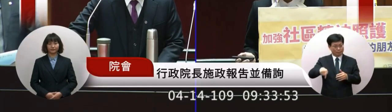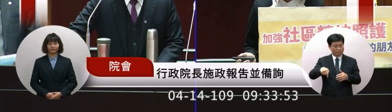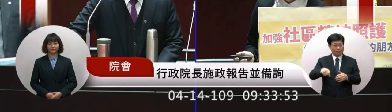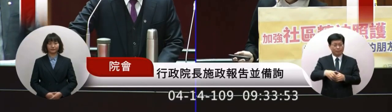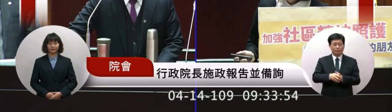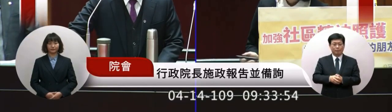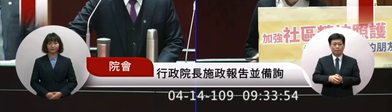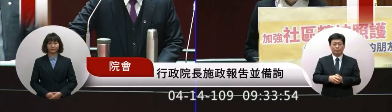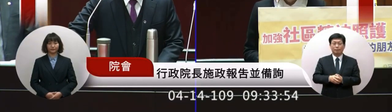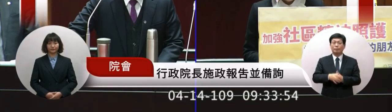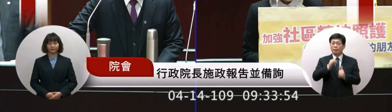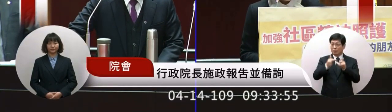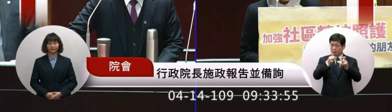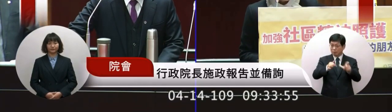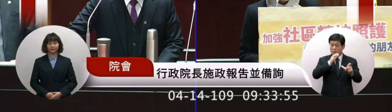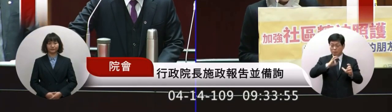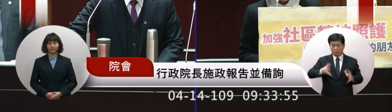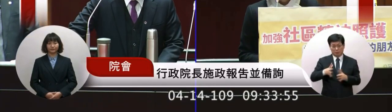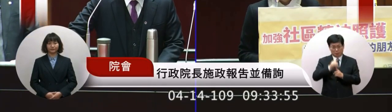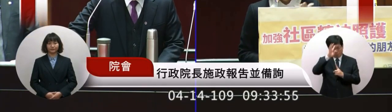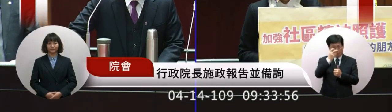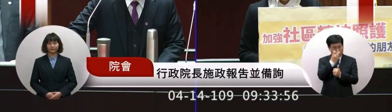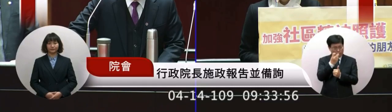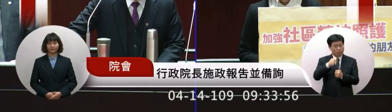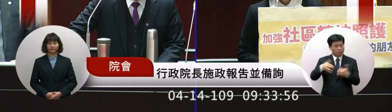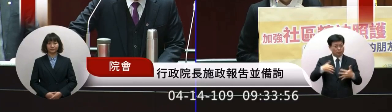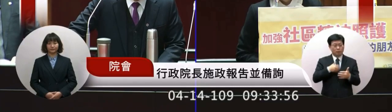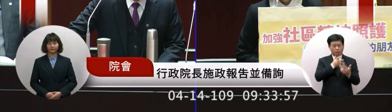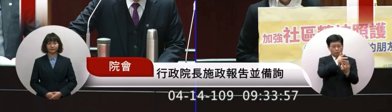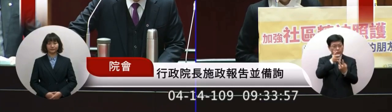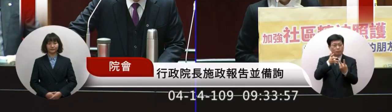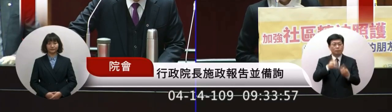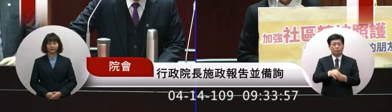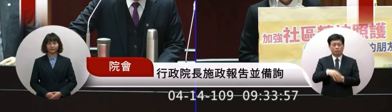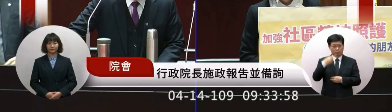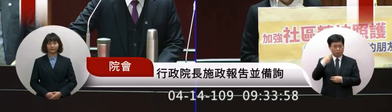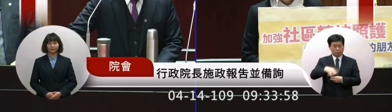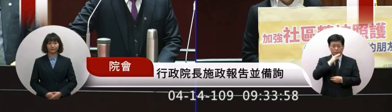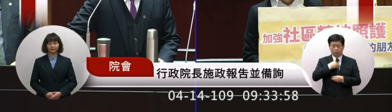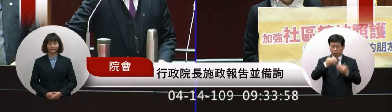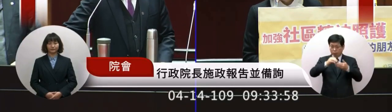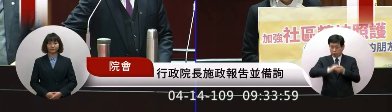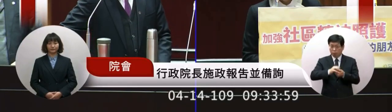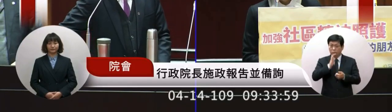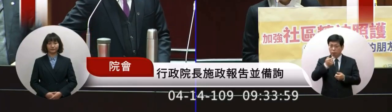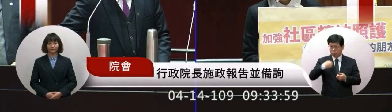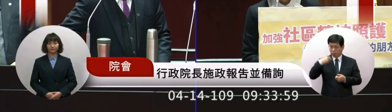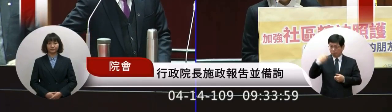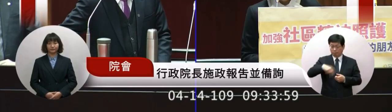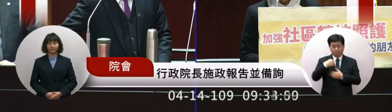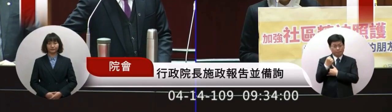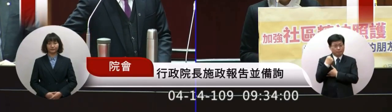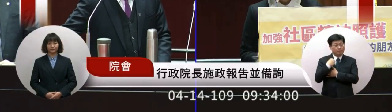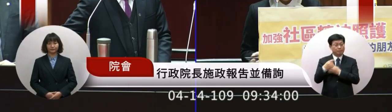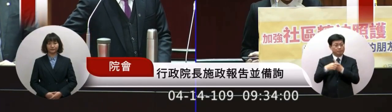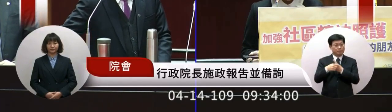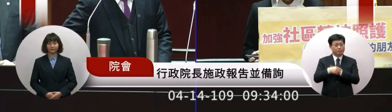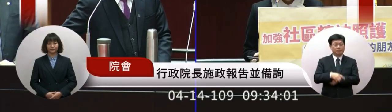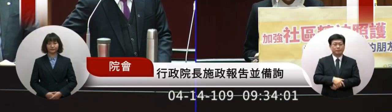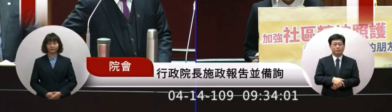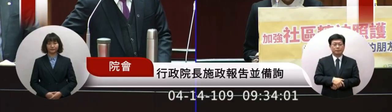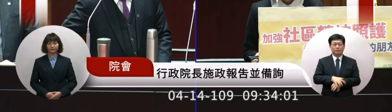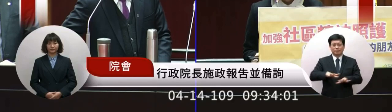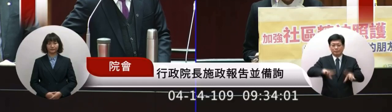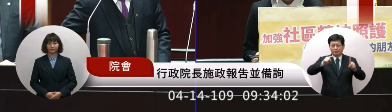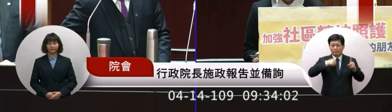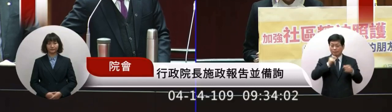会，社区的精神照顾的部分来跟两位做请教和确认，这个部分我们是不是有想要积极的努力来进行？那